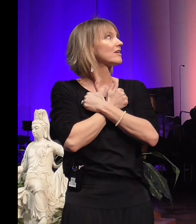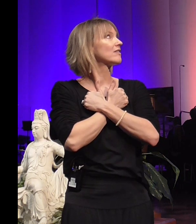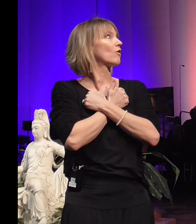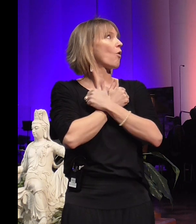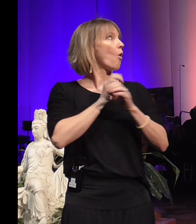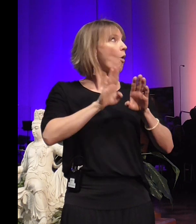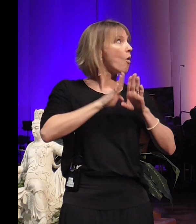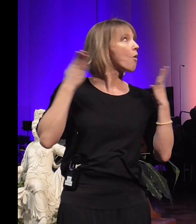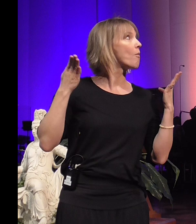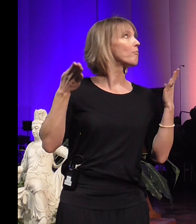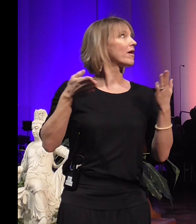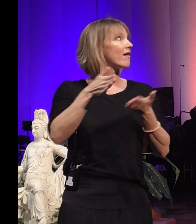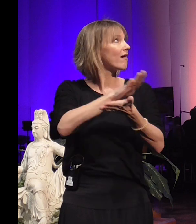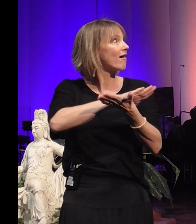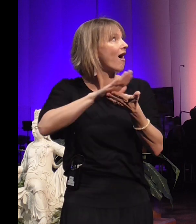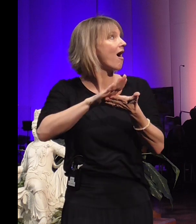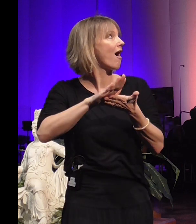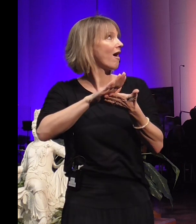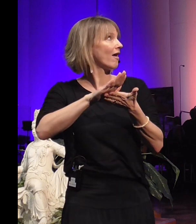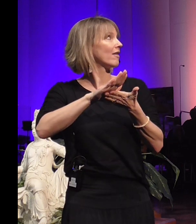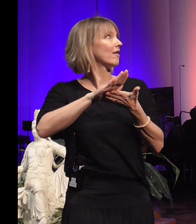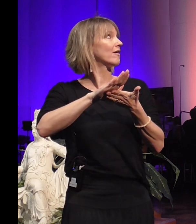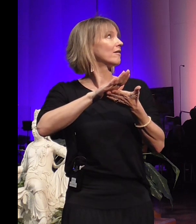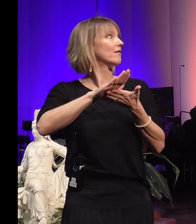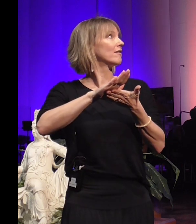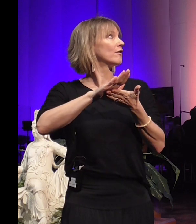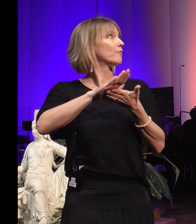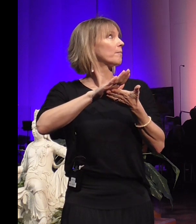відкритим, добрим і радісним.